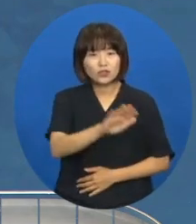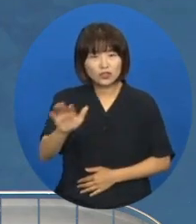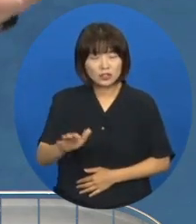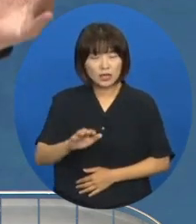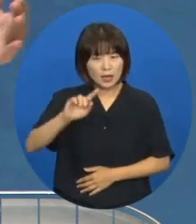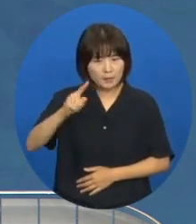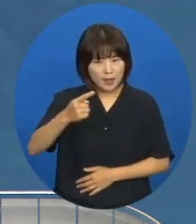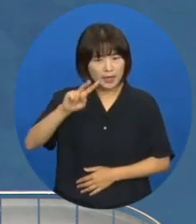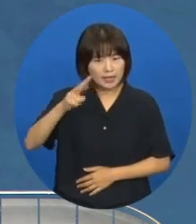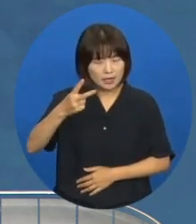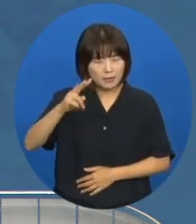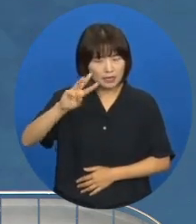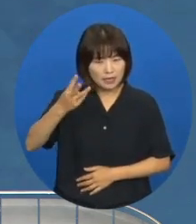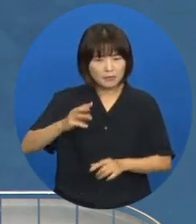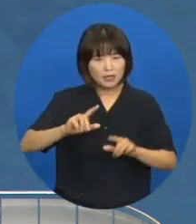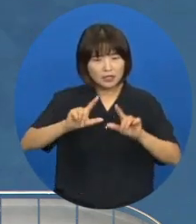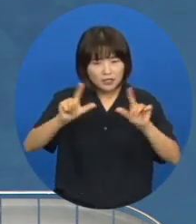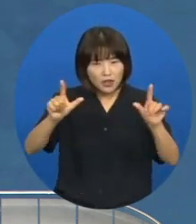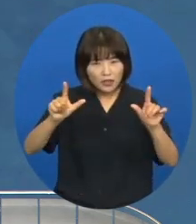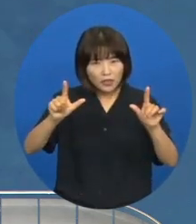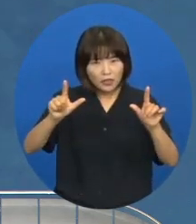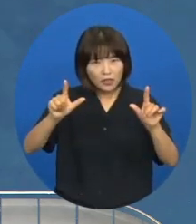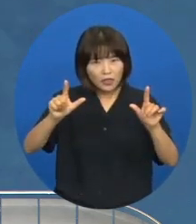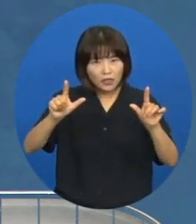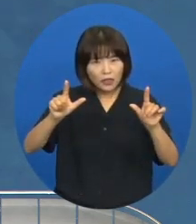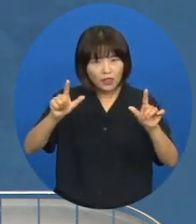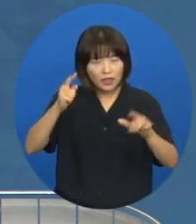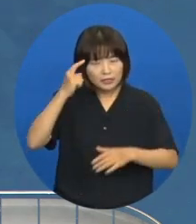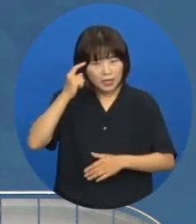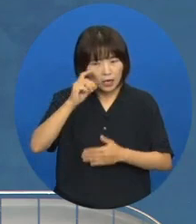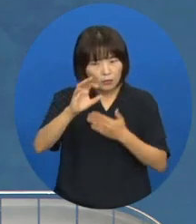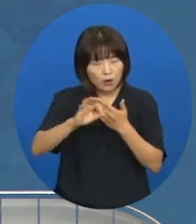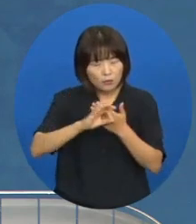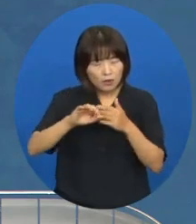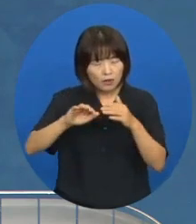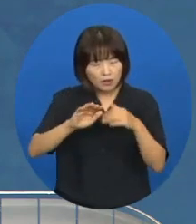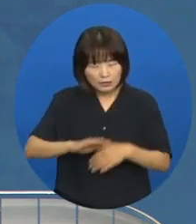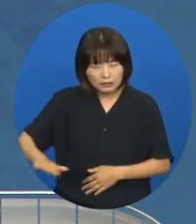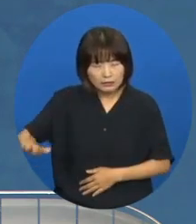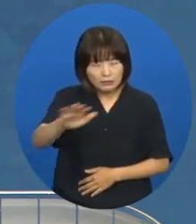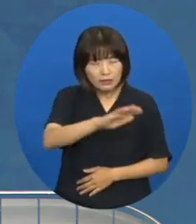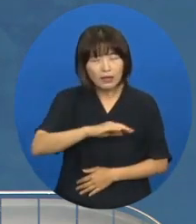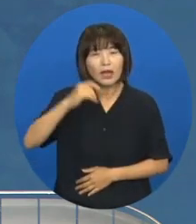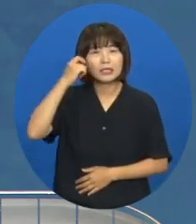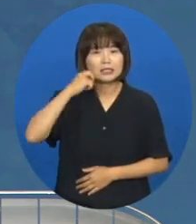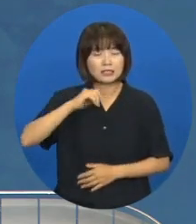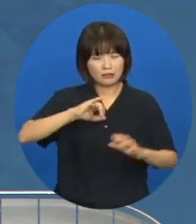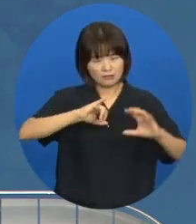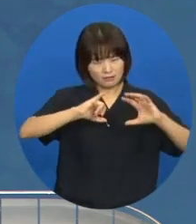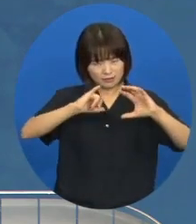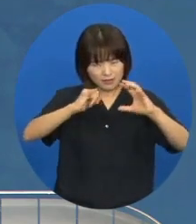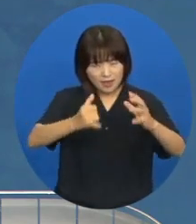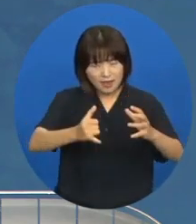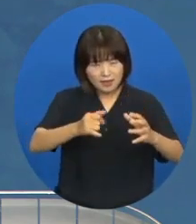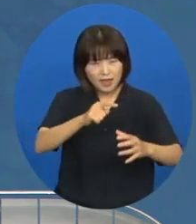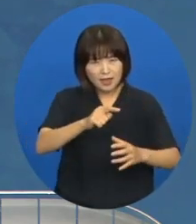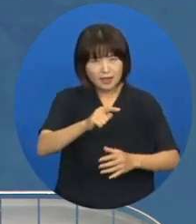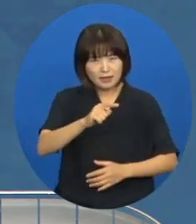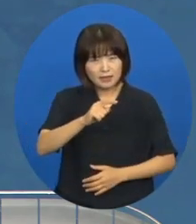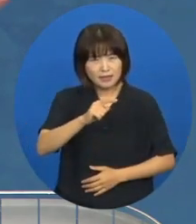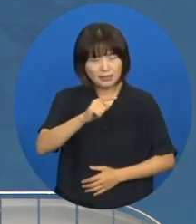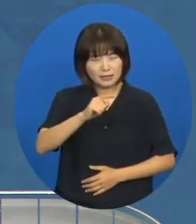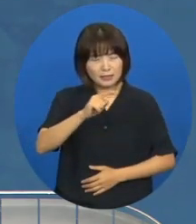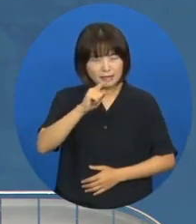100년, 200년, 300년을 아마 걸쳐 본다면 다 느낄 거예요. 세상 엄청나게 세상이 악해지는